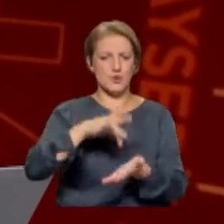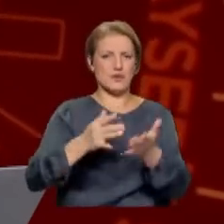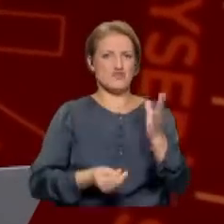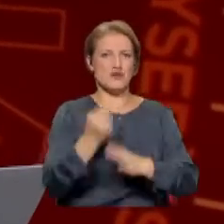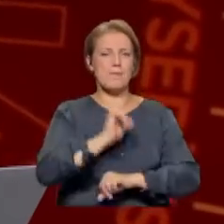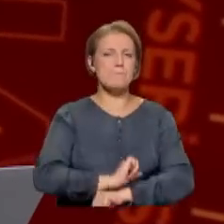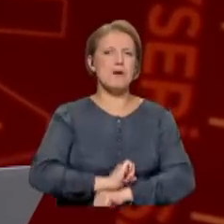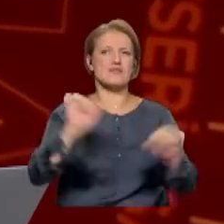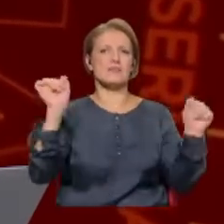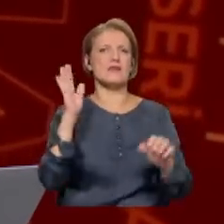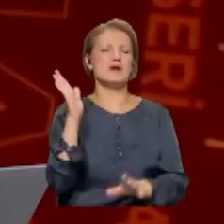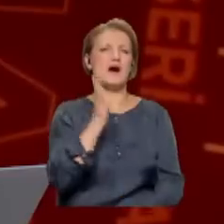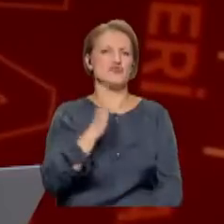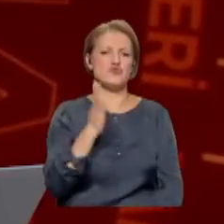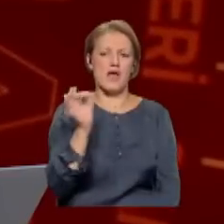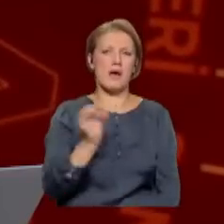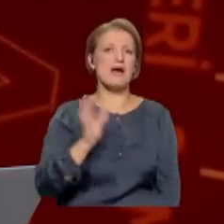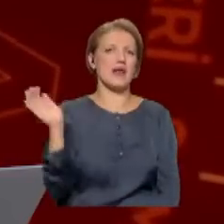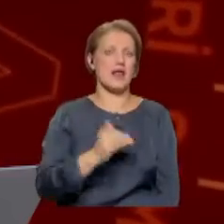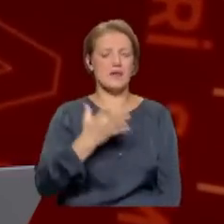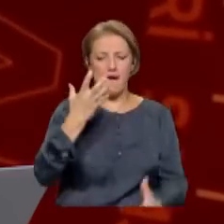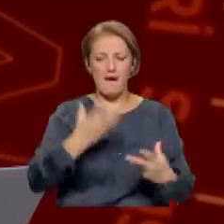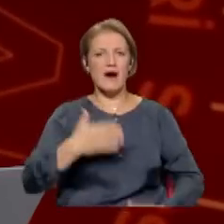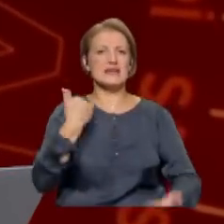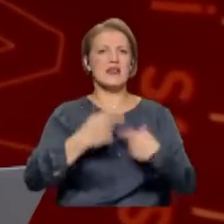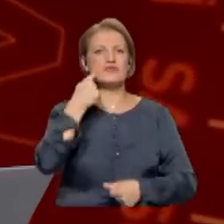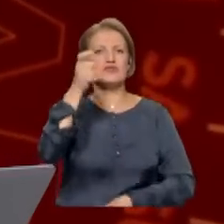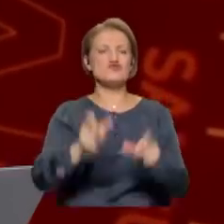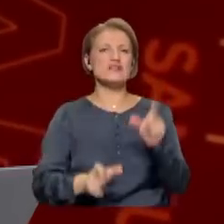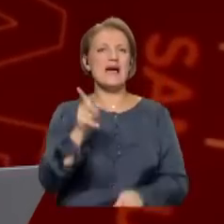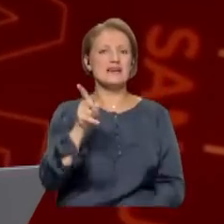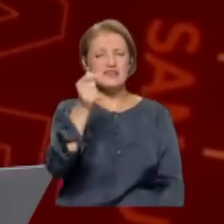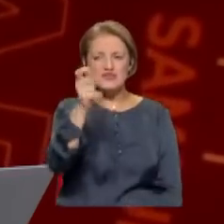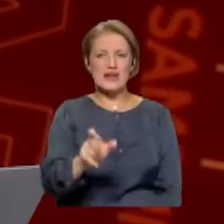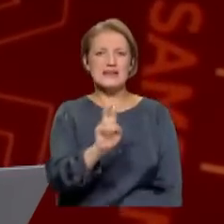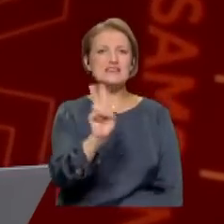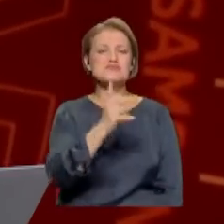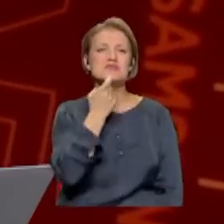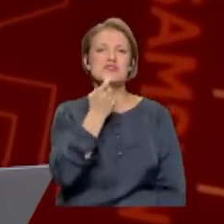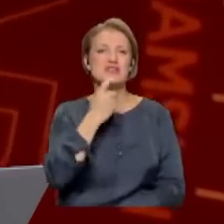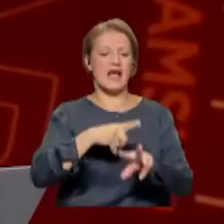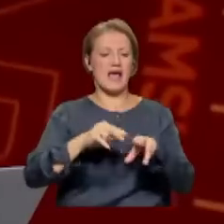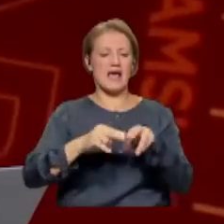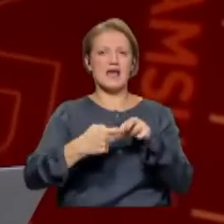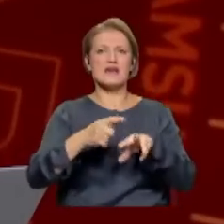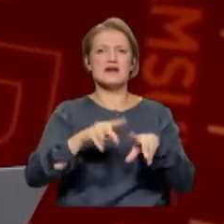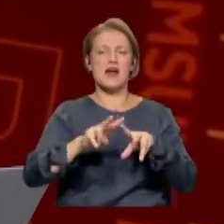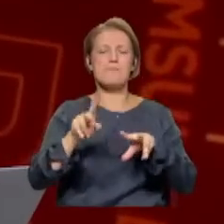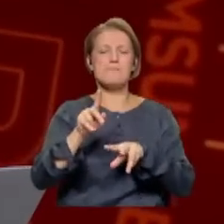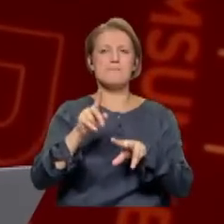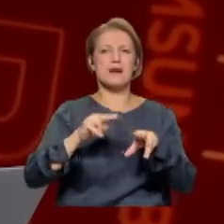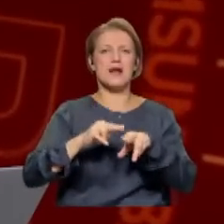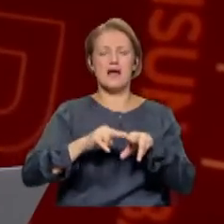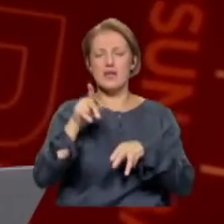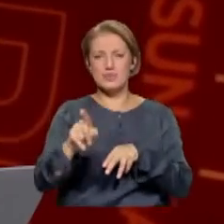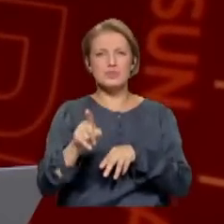gelen patlamadan acı haber geldi. Ağır yaralanan işçilerden 20 yaşındaki Ekrem Kalkan yaşamını yitirdi.